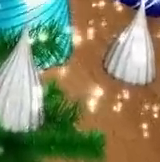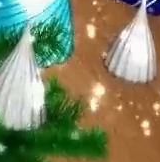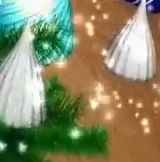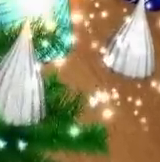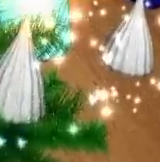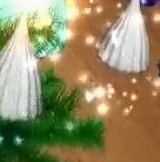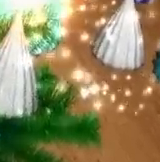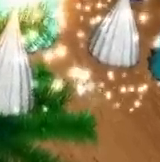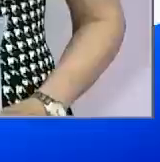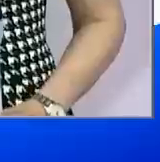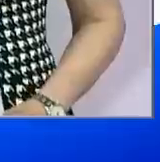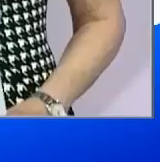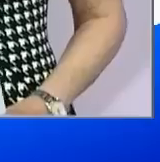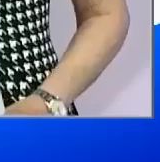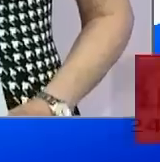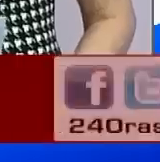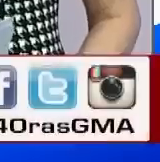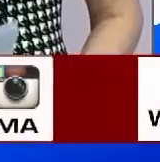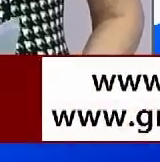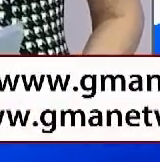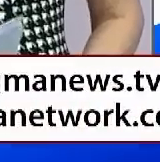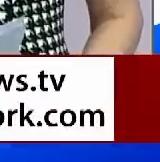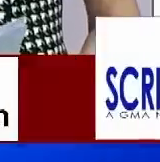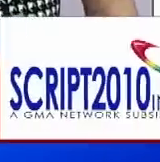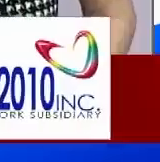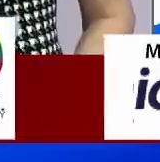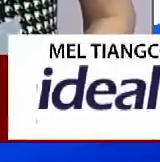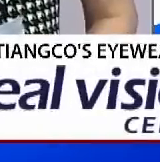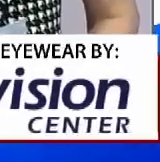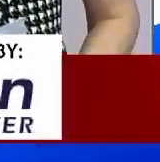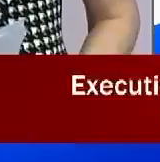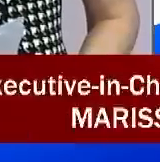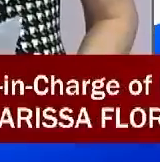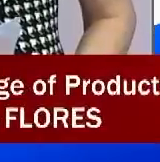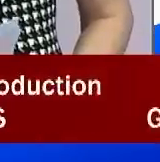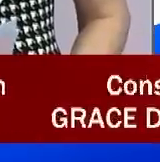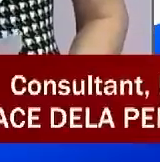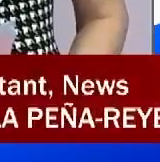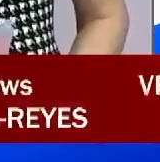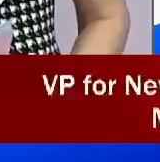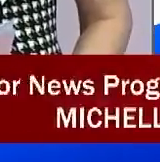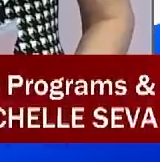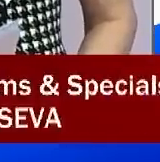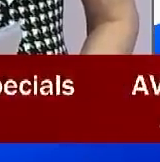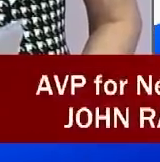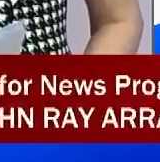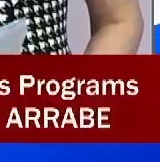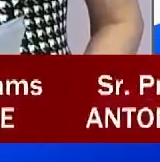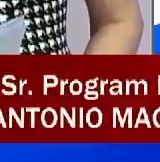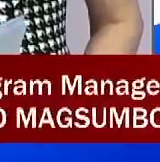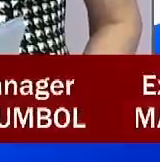Ako po si Vicky Morales, buong puso para sa Pilipino. Ito ang GMA. Walang kinikilingan, walang pinoprotektahan. Walang